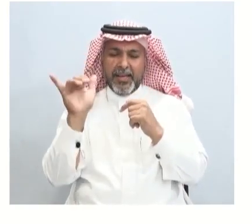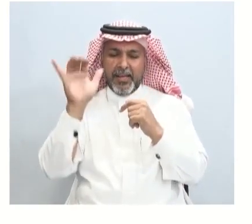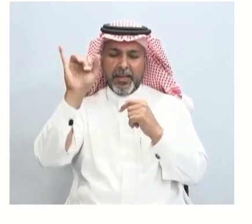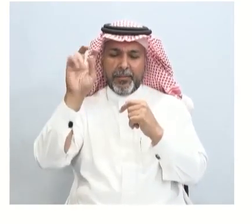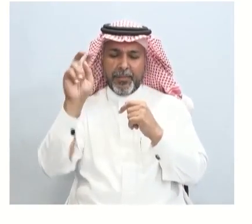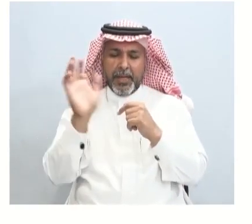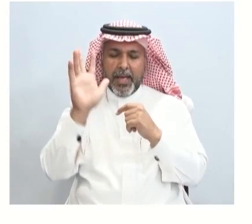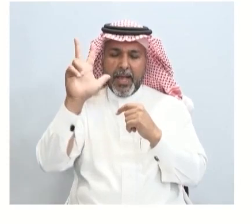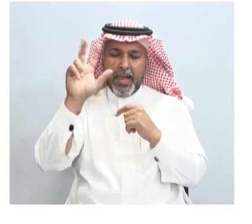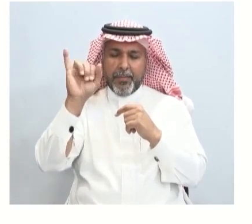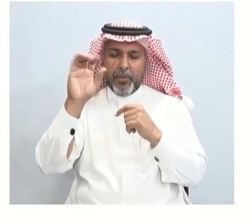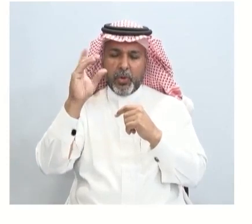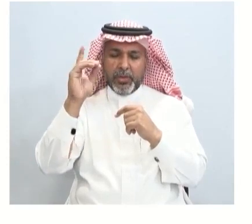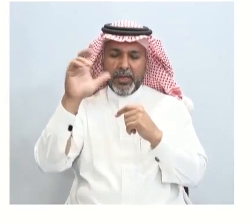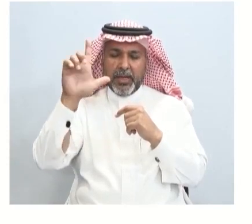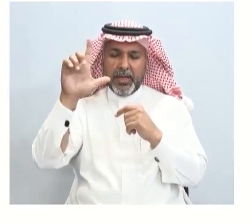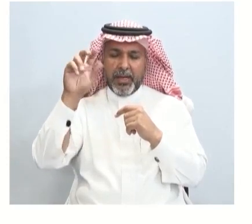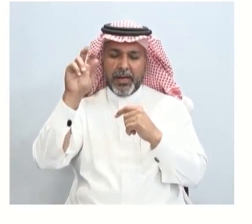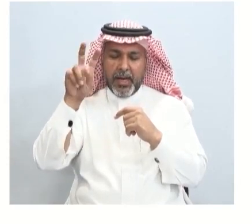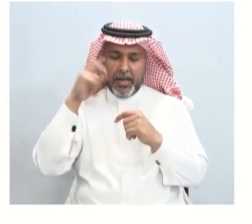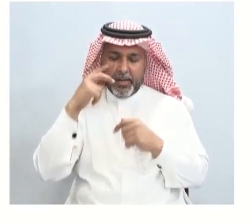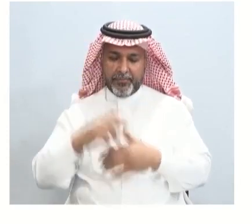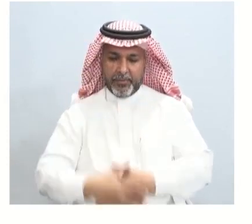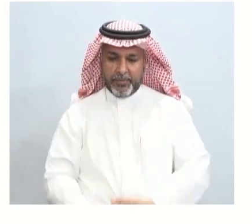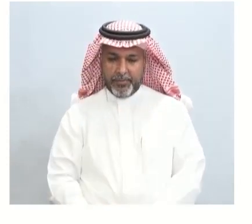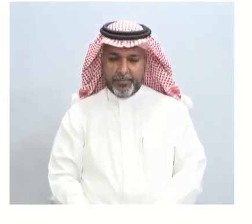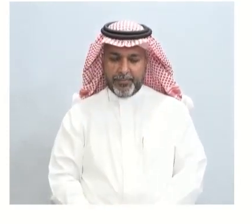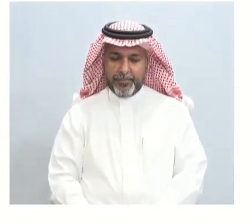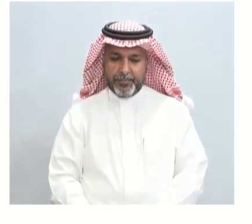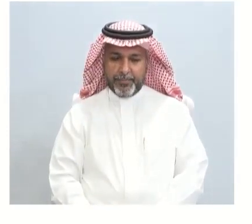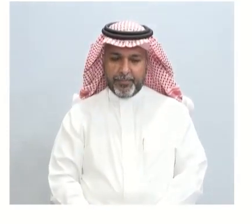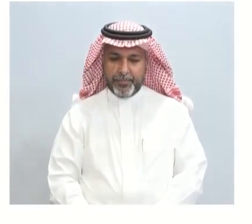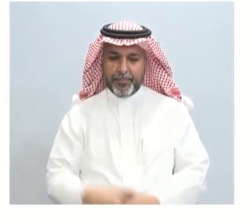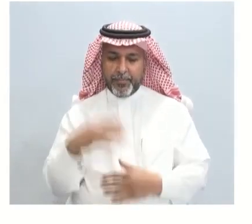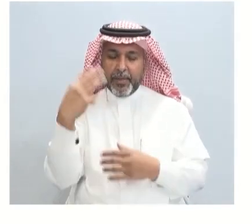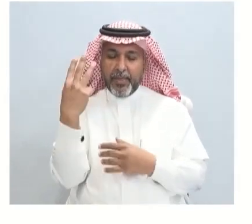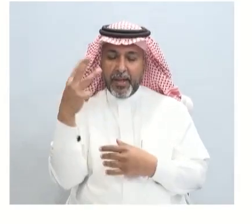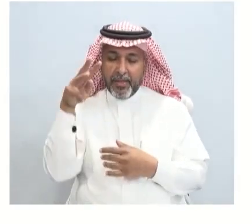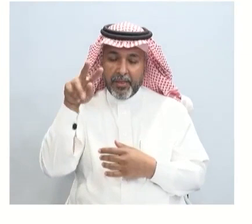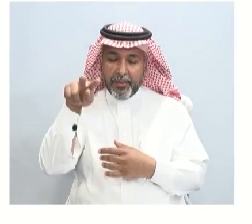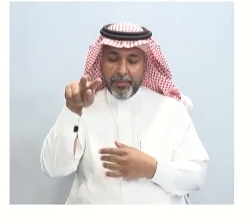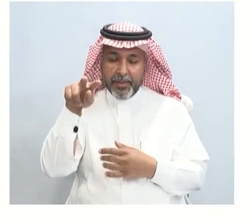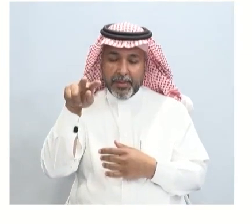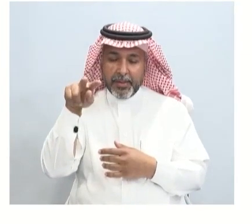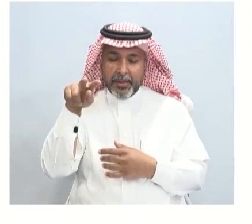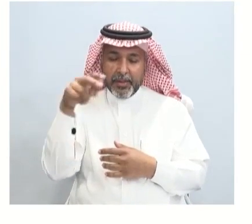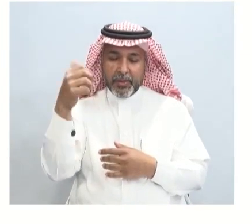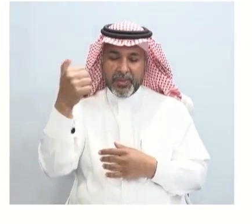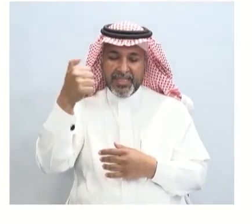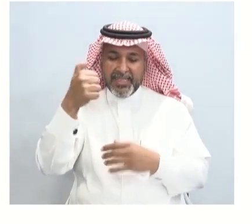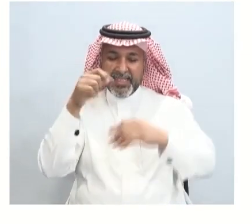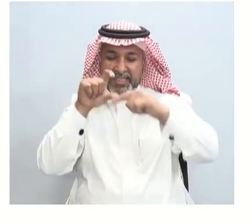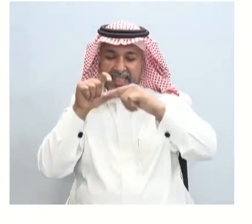مضروبه في الثيتا وراح اقسم اللي هو طول الدوره الاساسي اللي هو 360 درجه على هذا العدد وبالتالي اقول